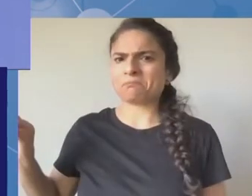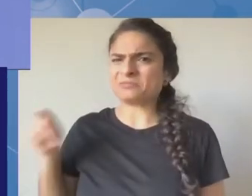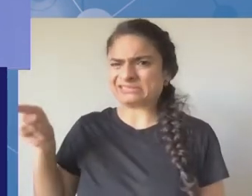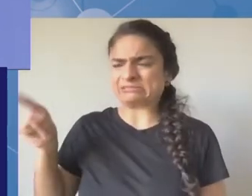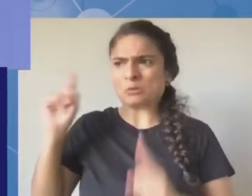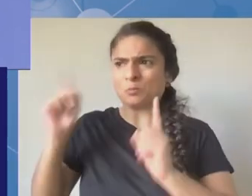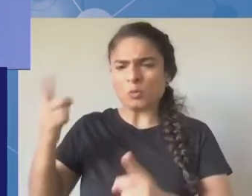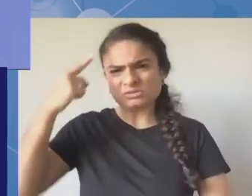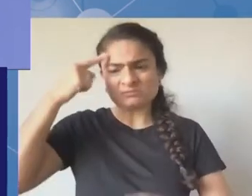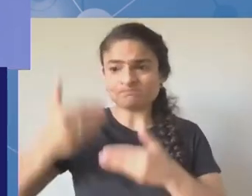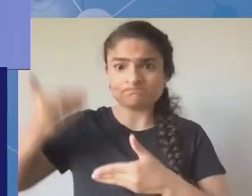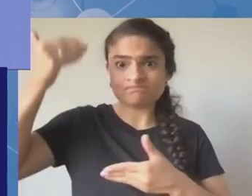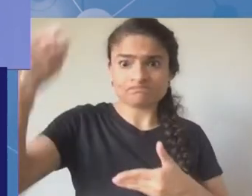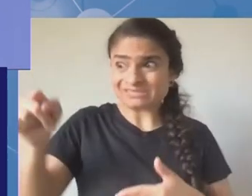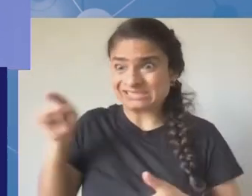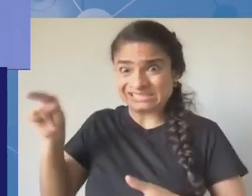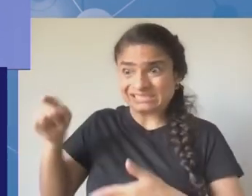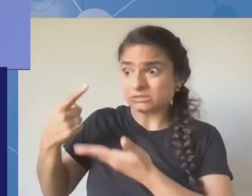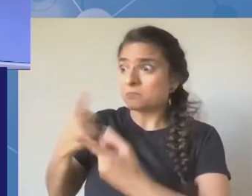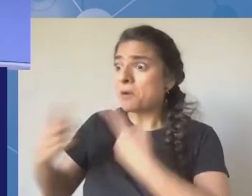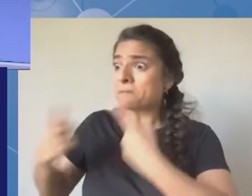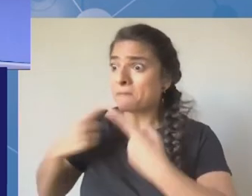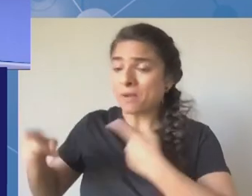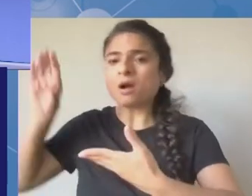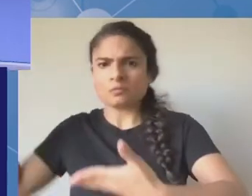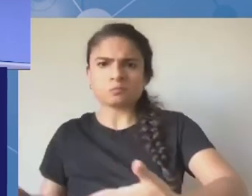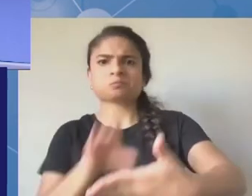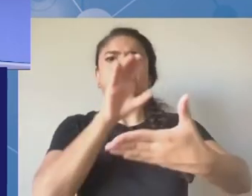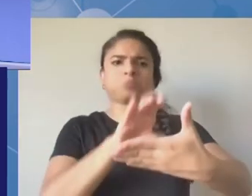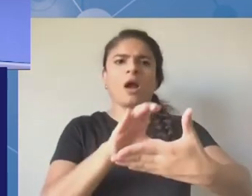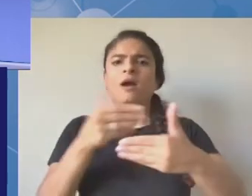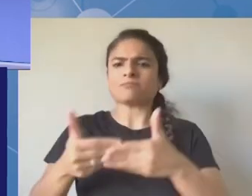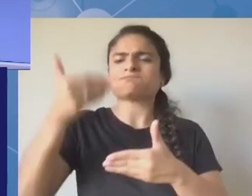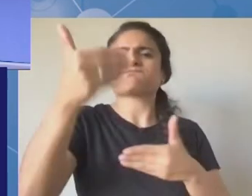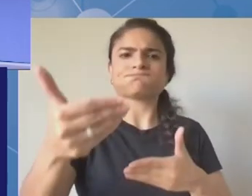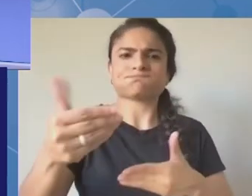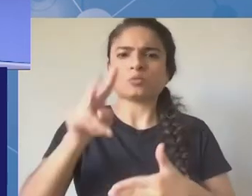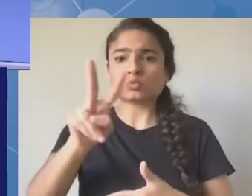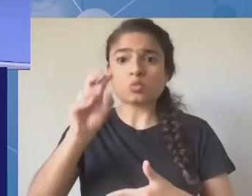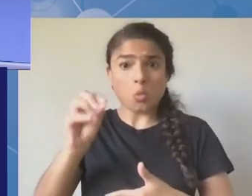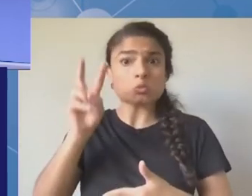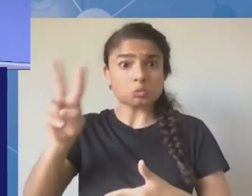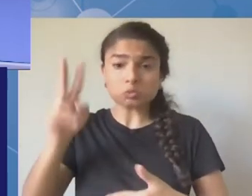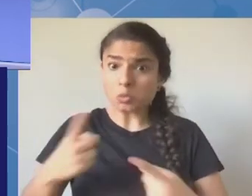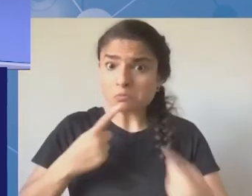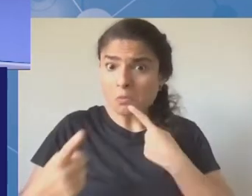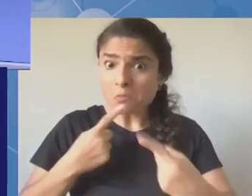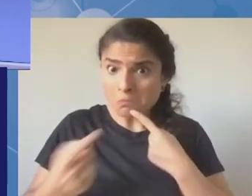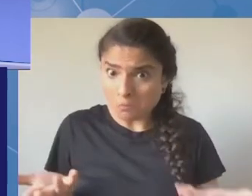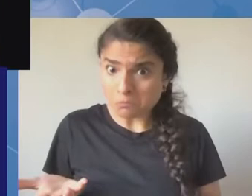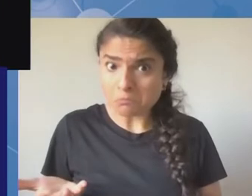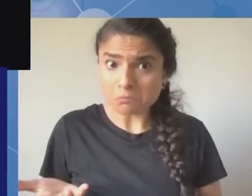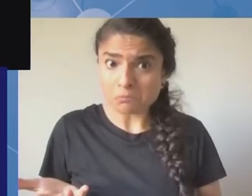بالفعل ربما نفتقر إلى مثل هذه الجلسة التي يمكن الإشراك فيها موظفو